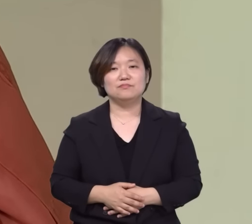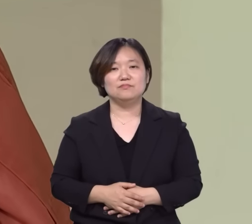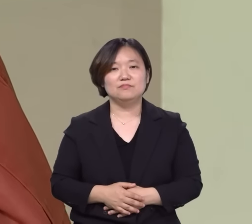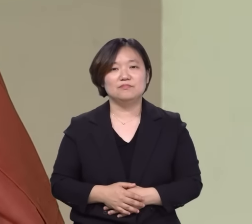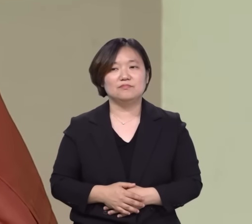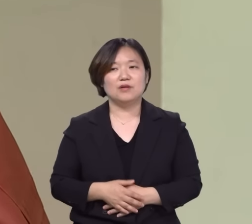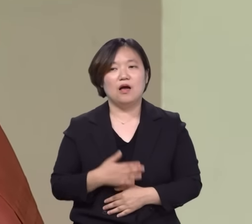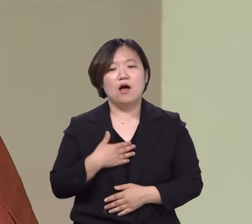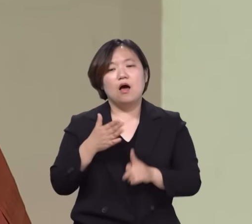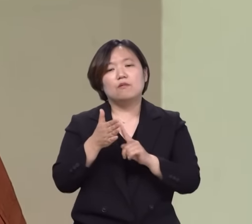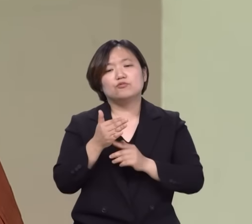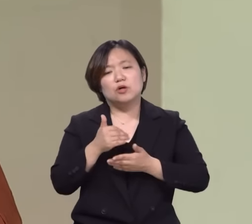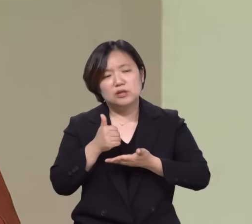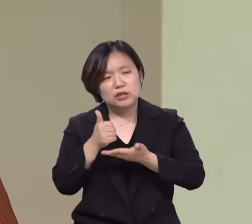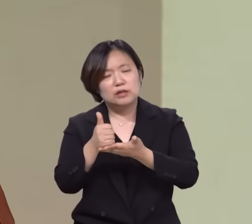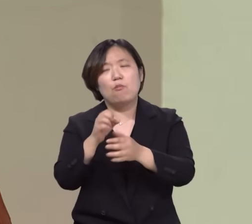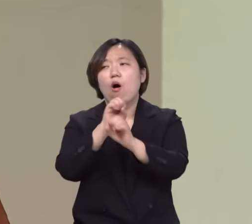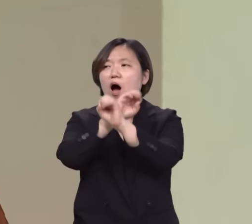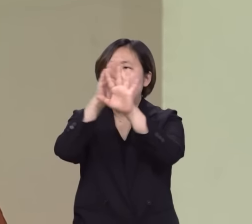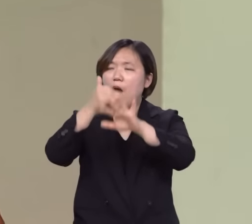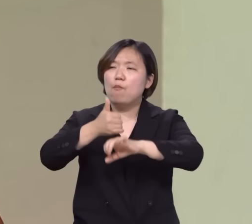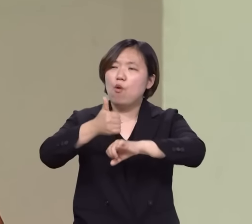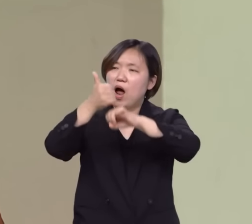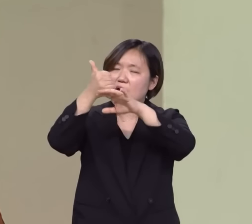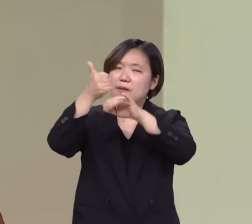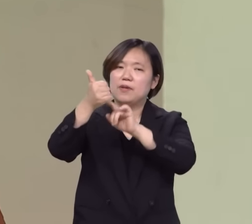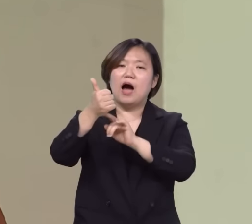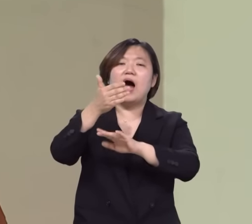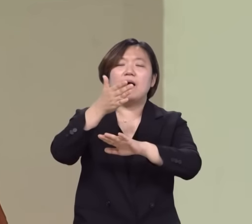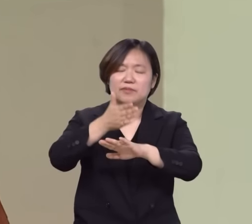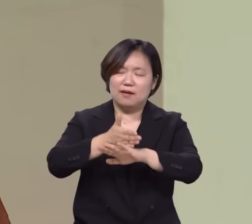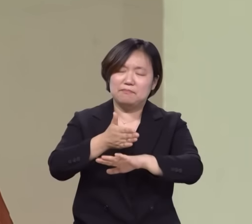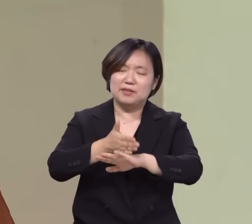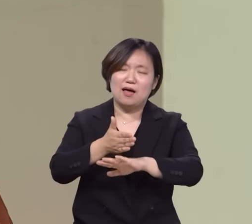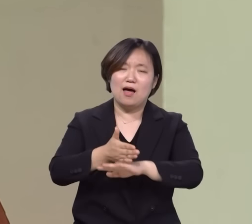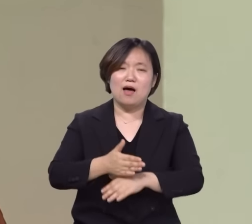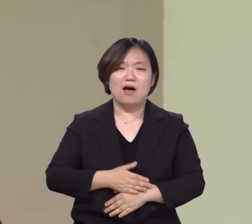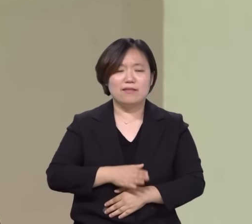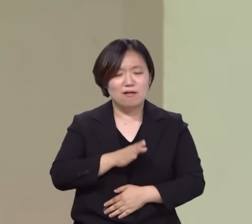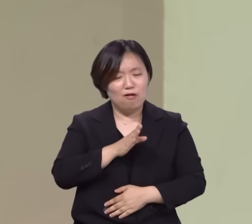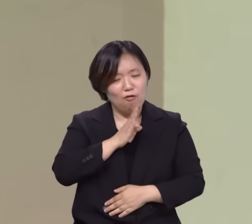부처님 관세음보살님 감사합니다